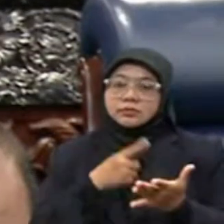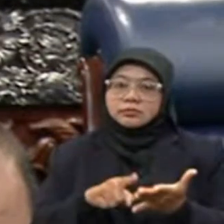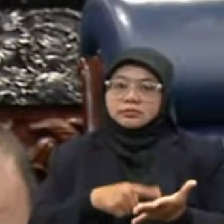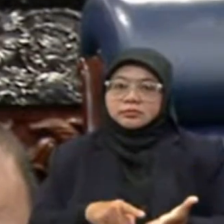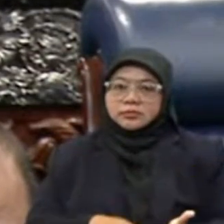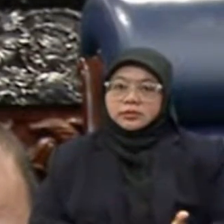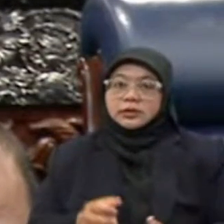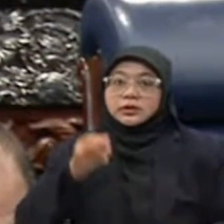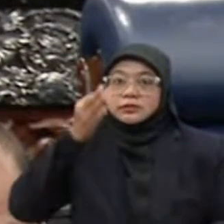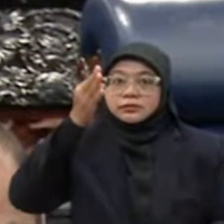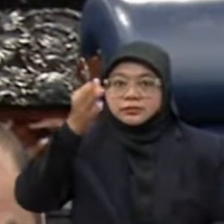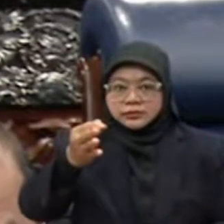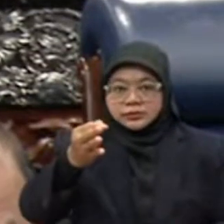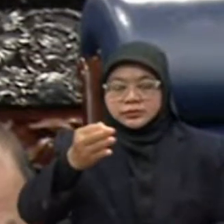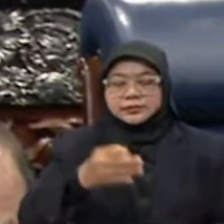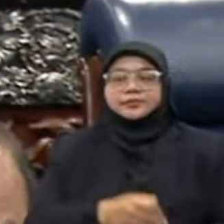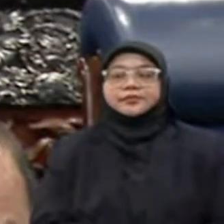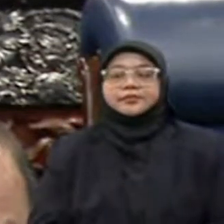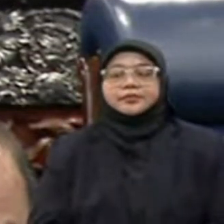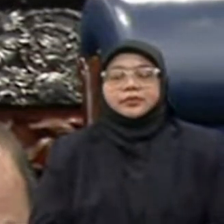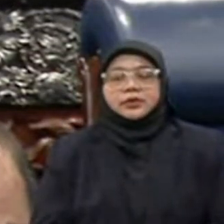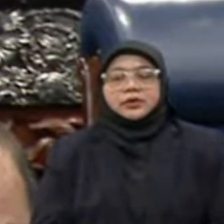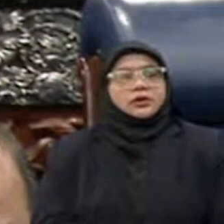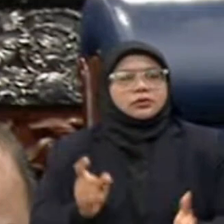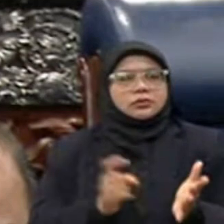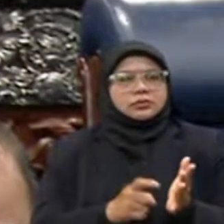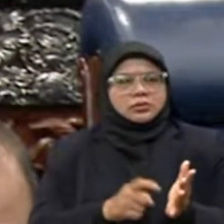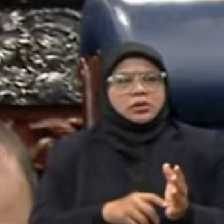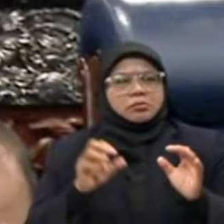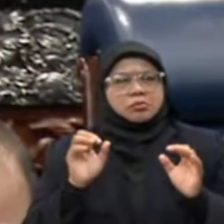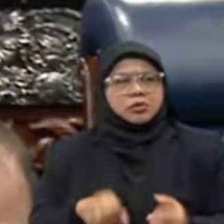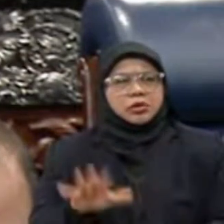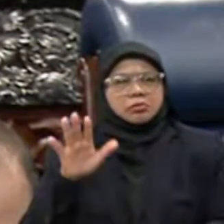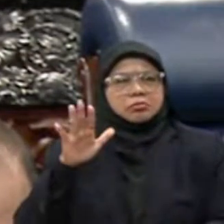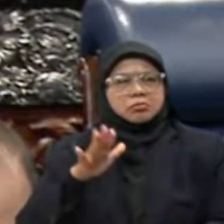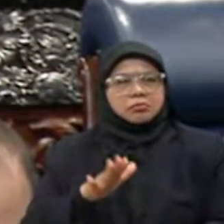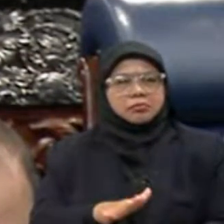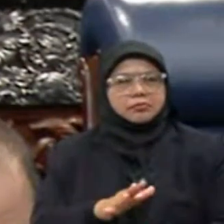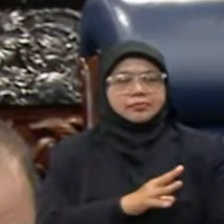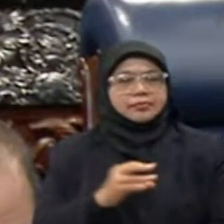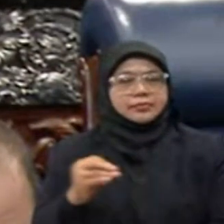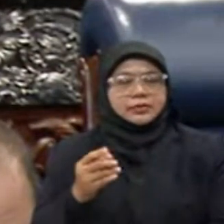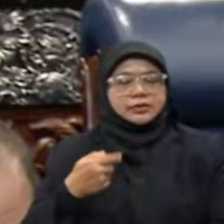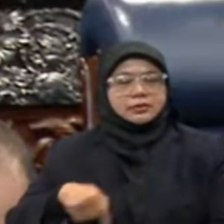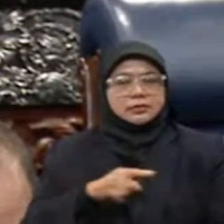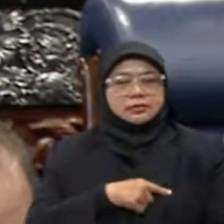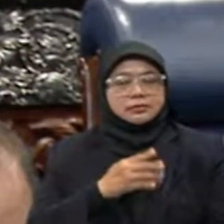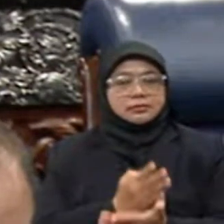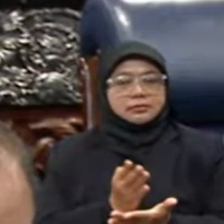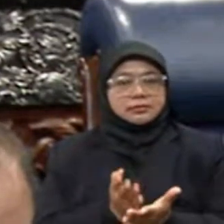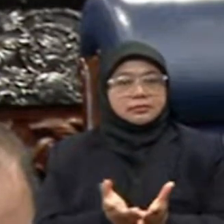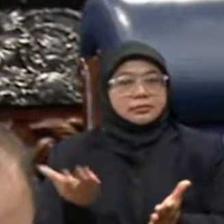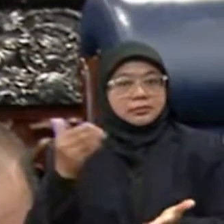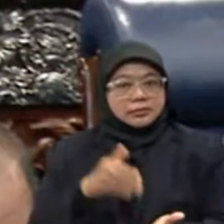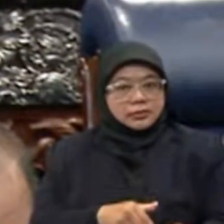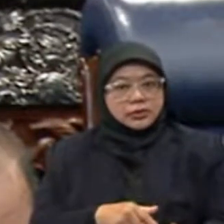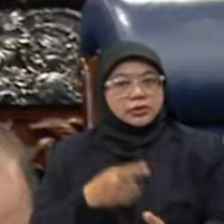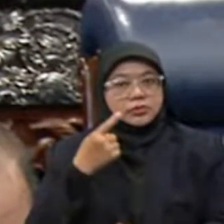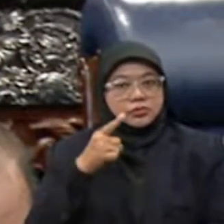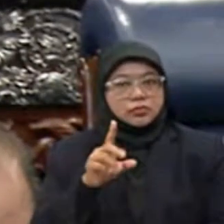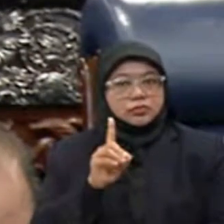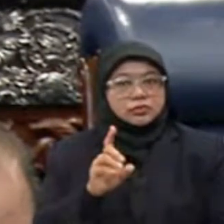Ini masa depan utang ini dapat dikurangkan Dan kita punya budget buka lagi baca